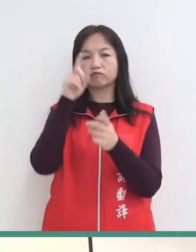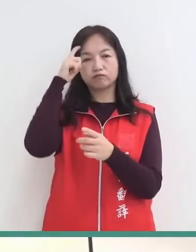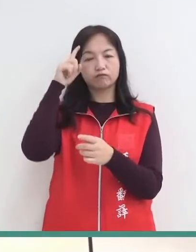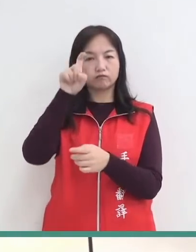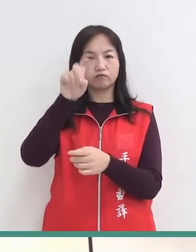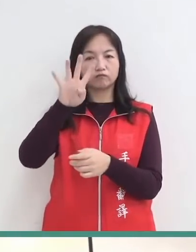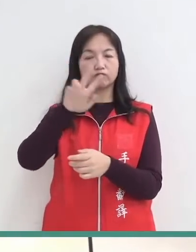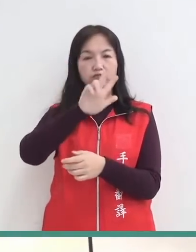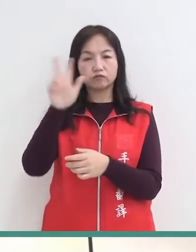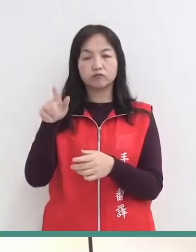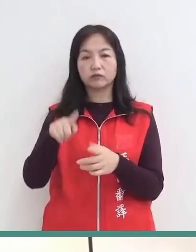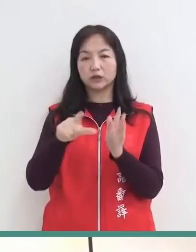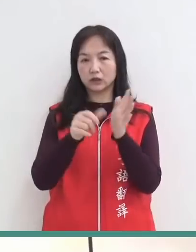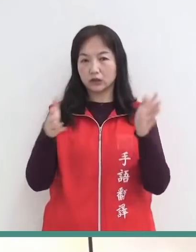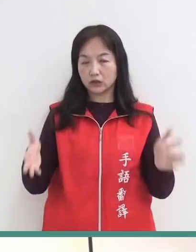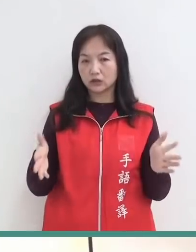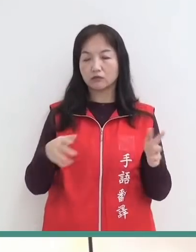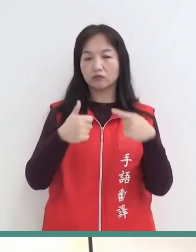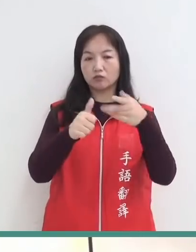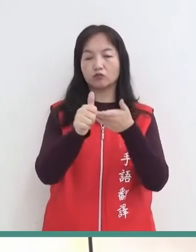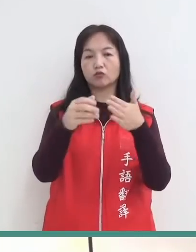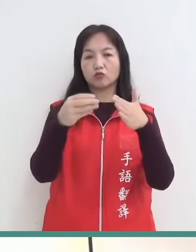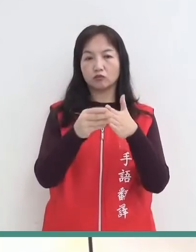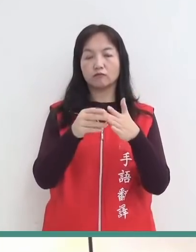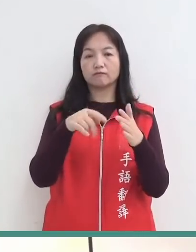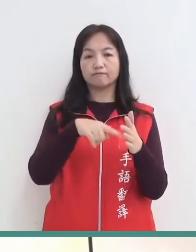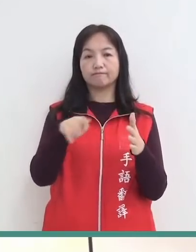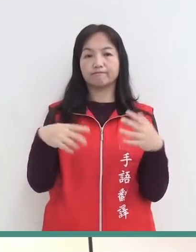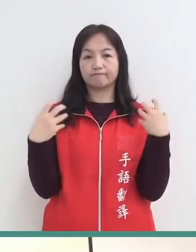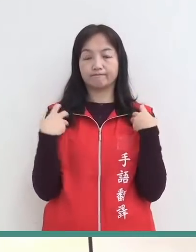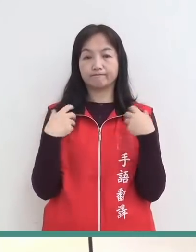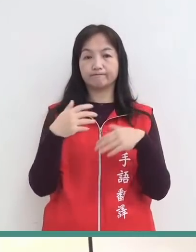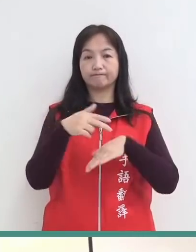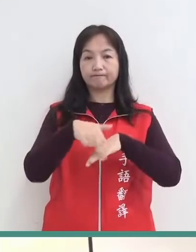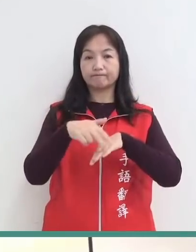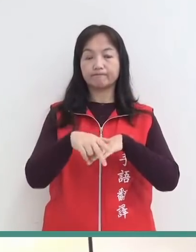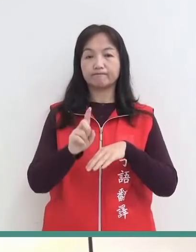那么停课期间请教育局